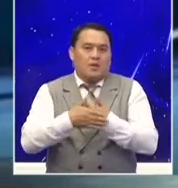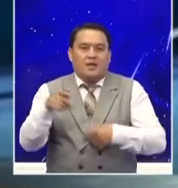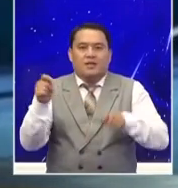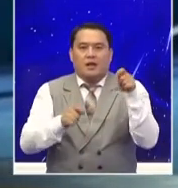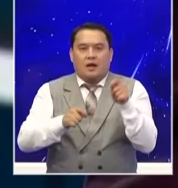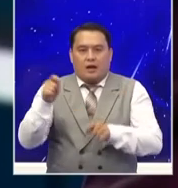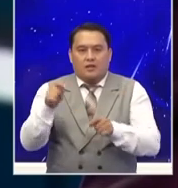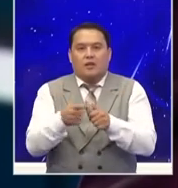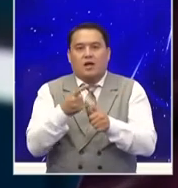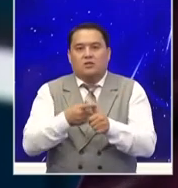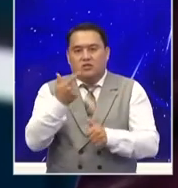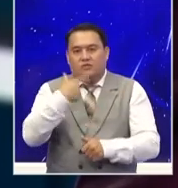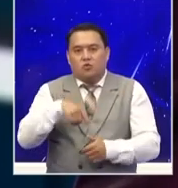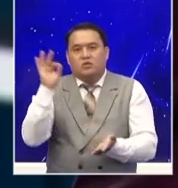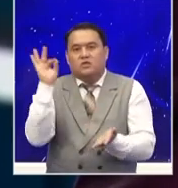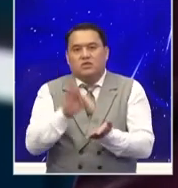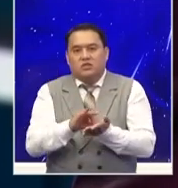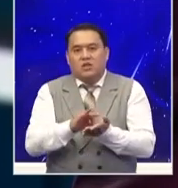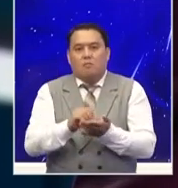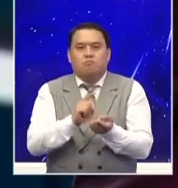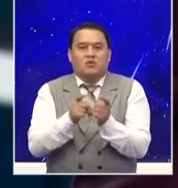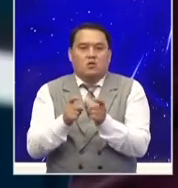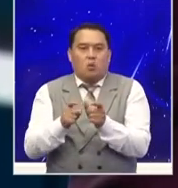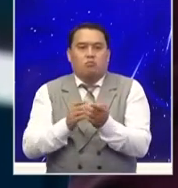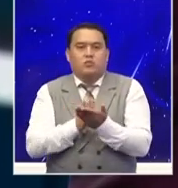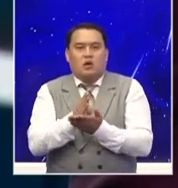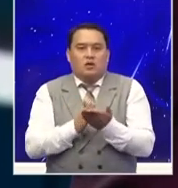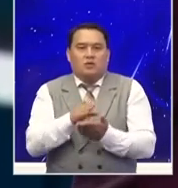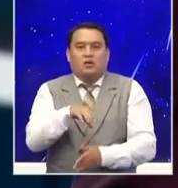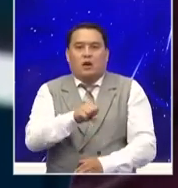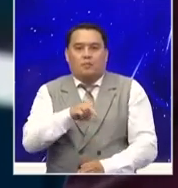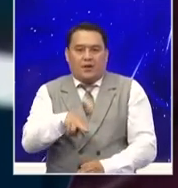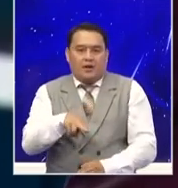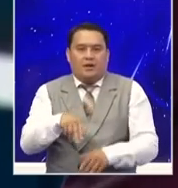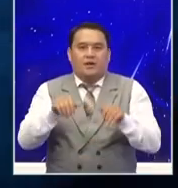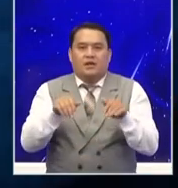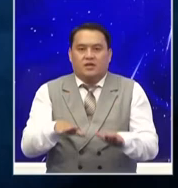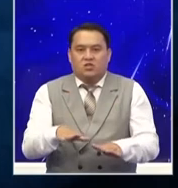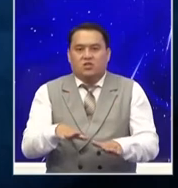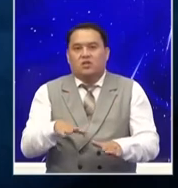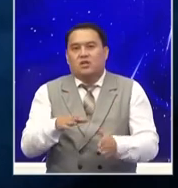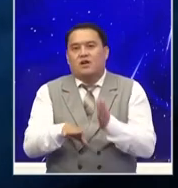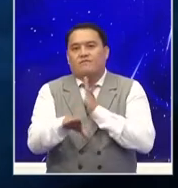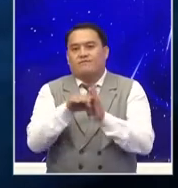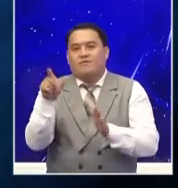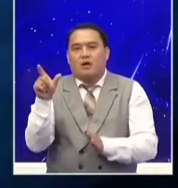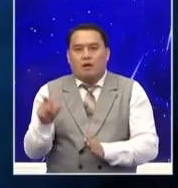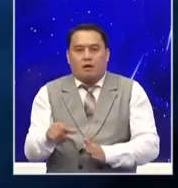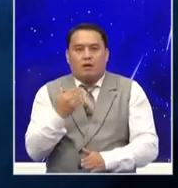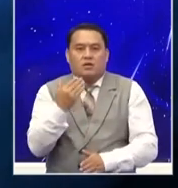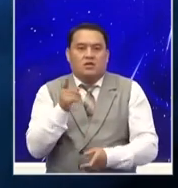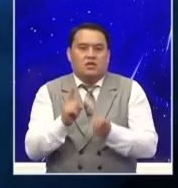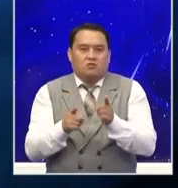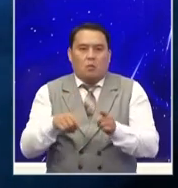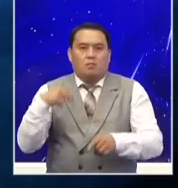делегатами Харрис назвала своей задачей борьбу с последствиями политики Дональда Трампа. Решение Байдена идти на выборы с Камалой Харрис